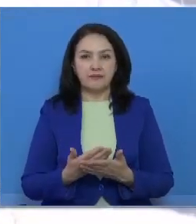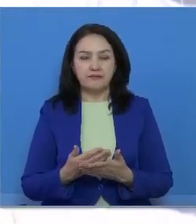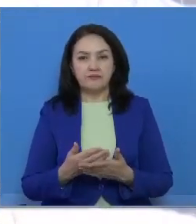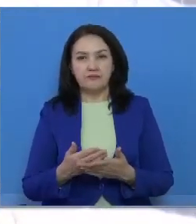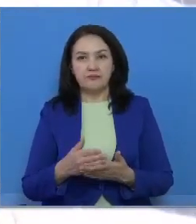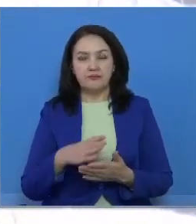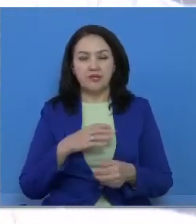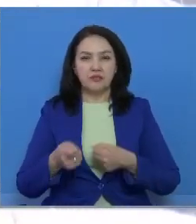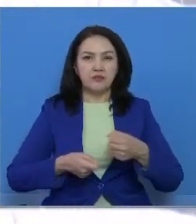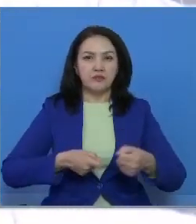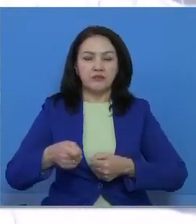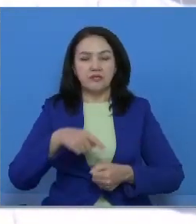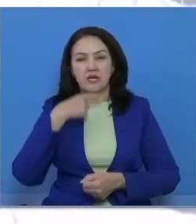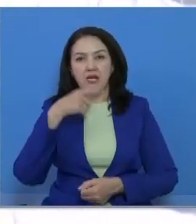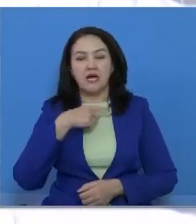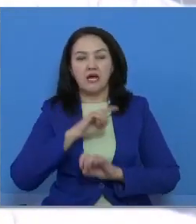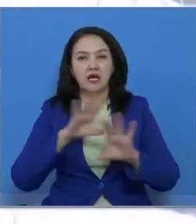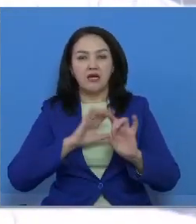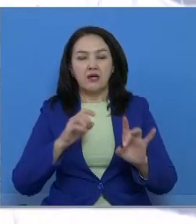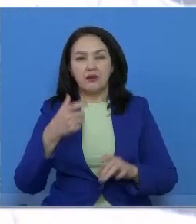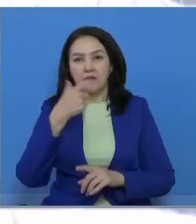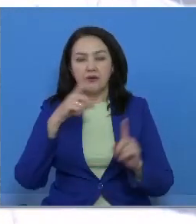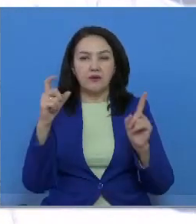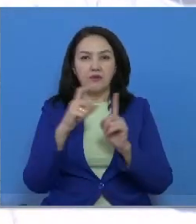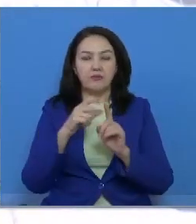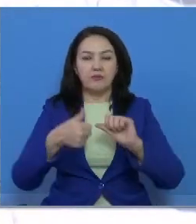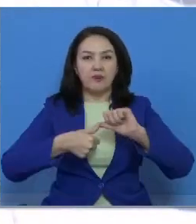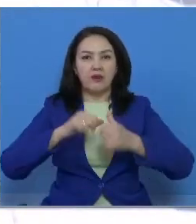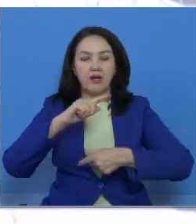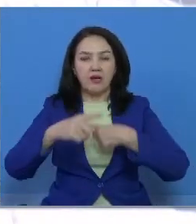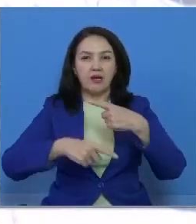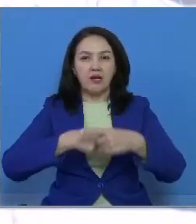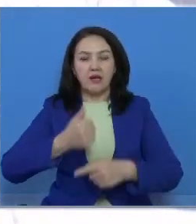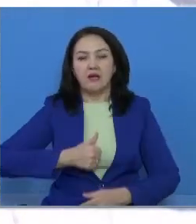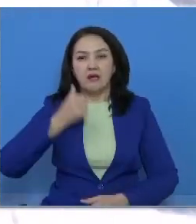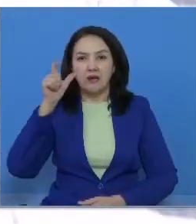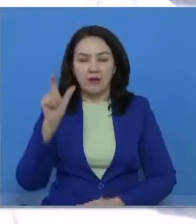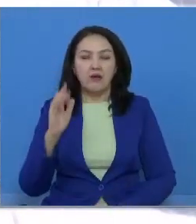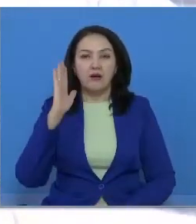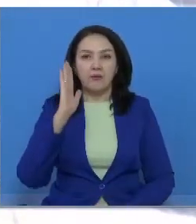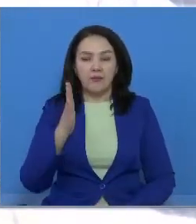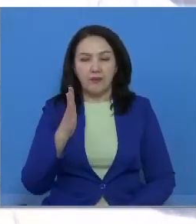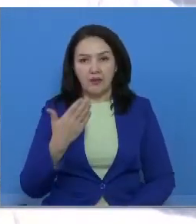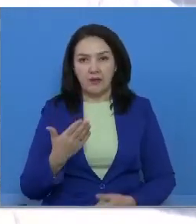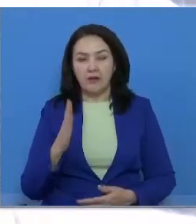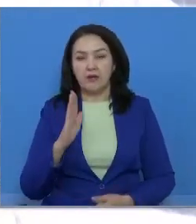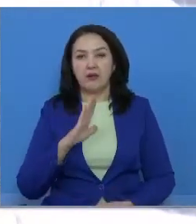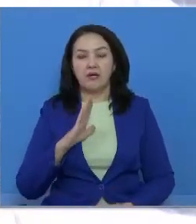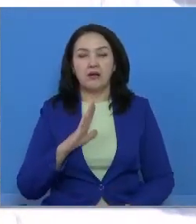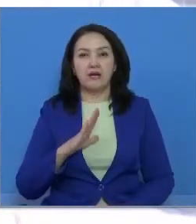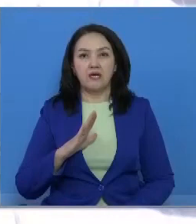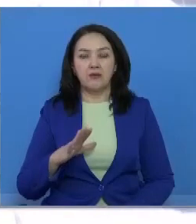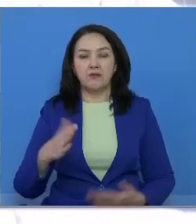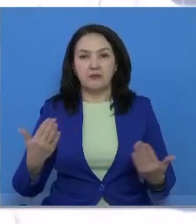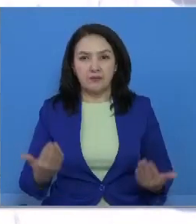жерде жүргізушілер де айтып кетті ғой, өзінің сөзін мәңгілік жауынгер бола алатын осы тұлғалар